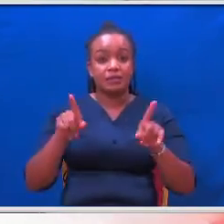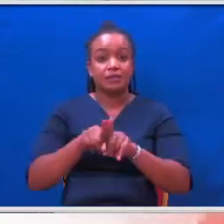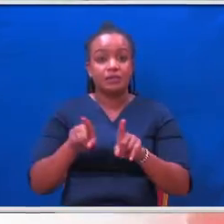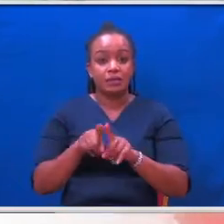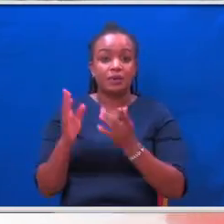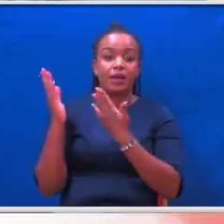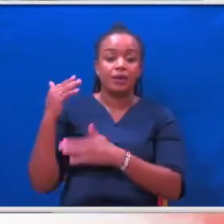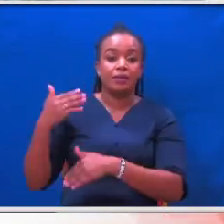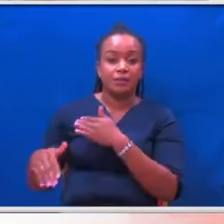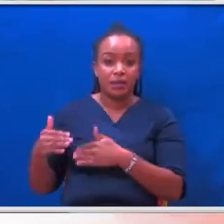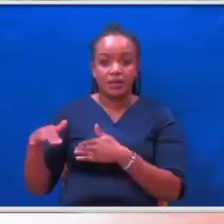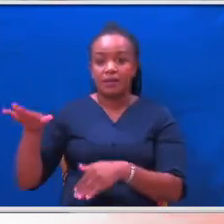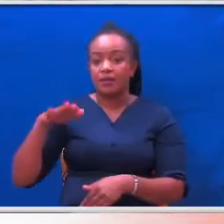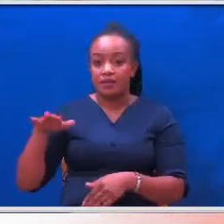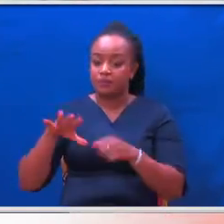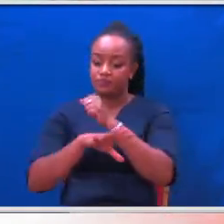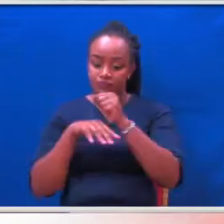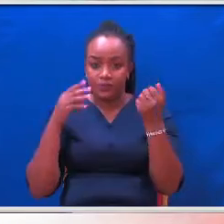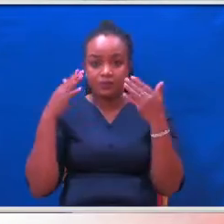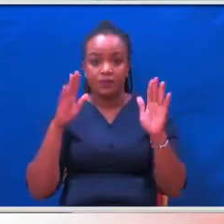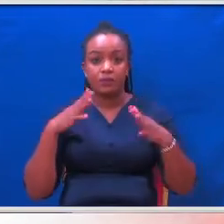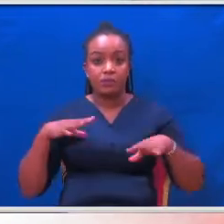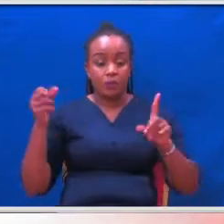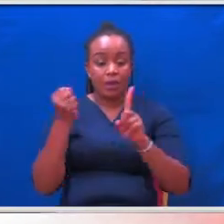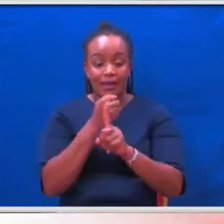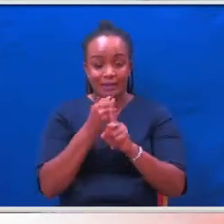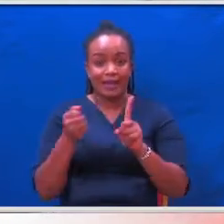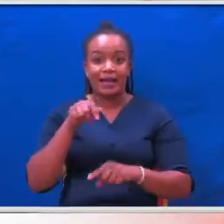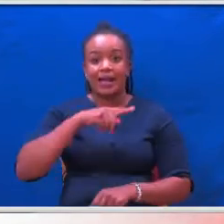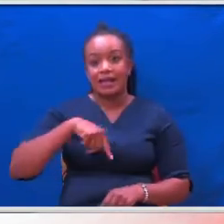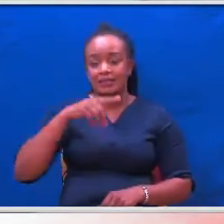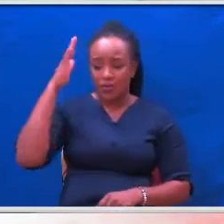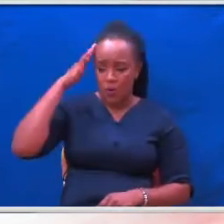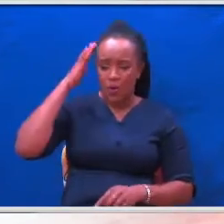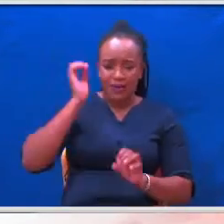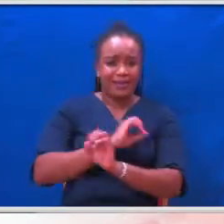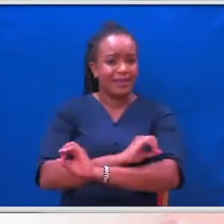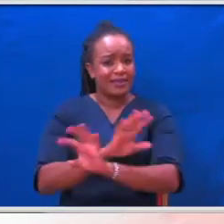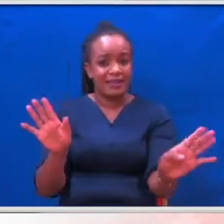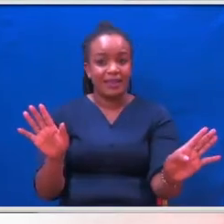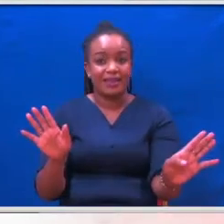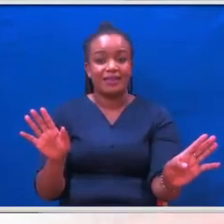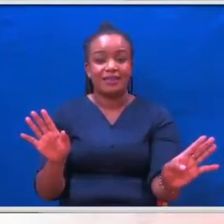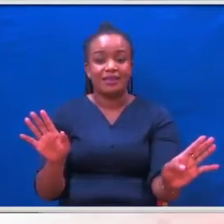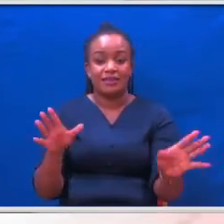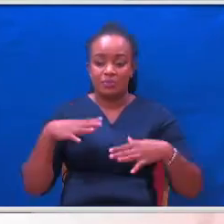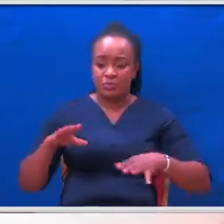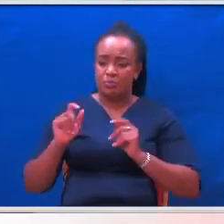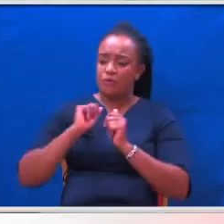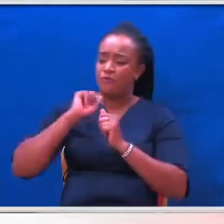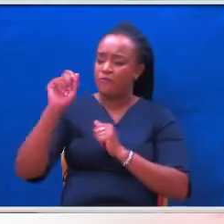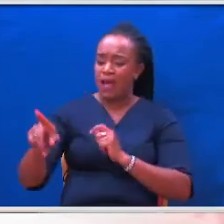jirani. Na wale watu walitufahamia wanajulikana. Si watu wa mbali, ni watu hapo